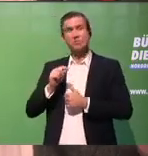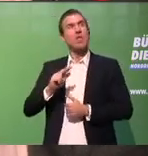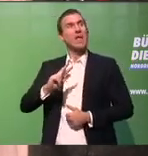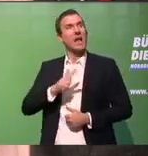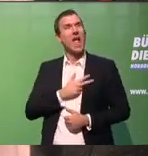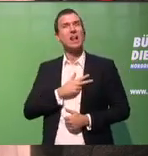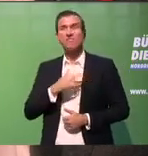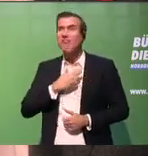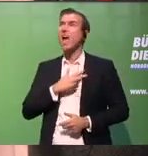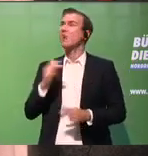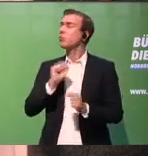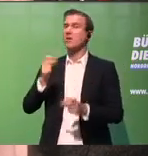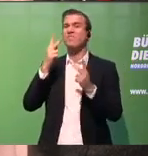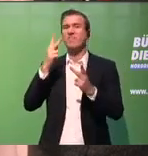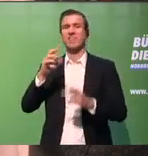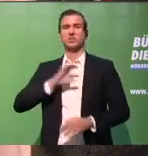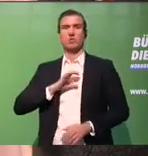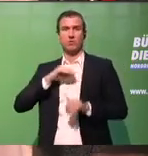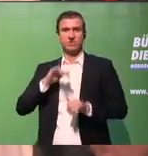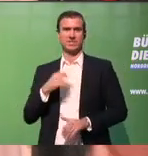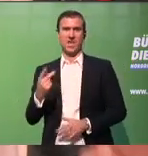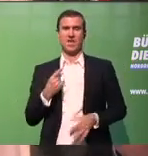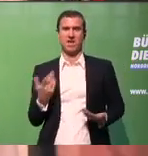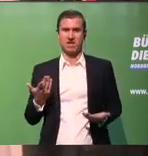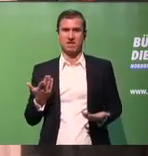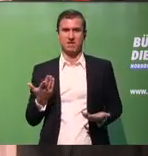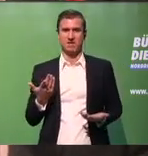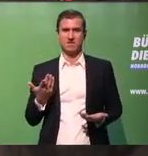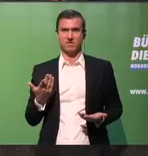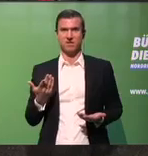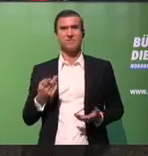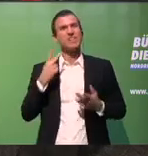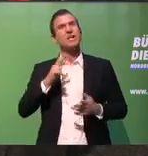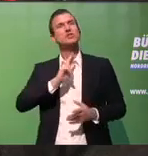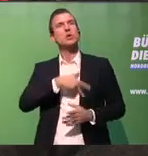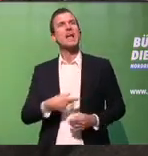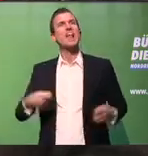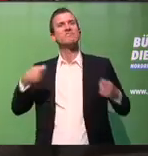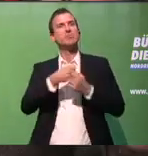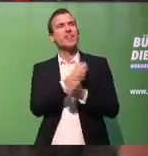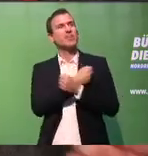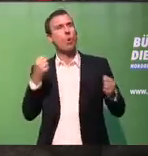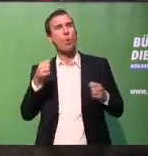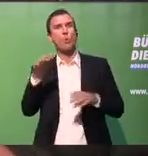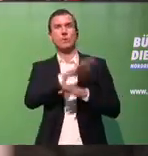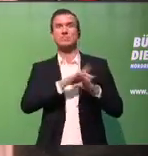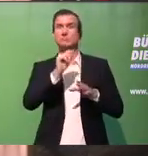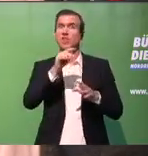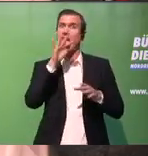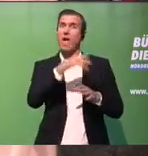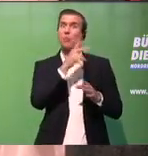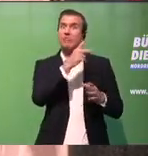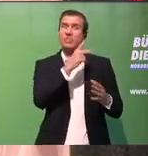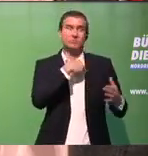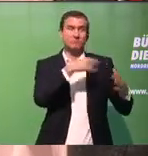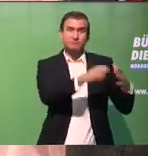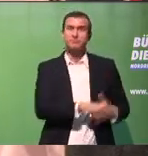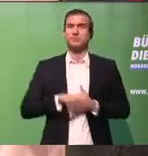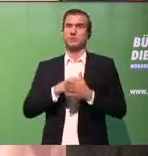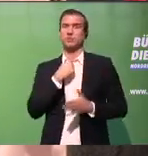wichtige Chance haben. Die großen und wichtigen Sozialverbände und somit weitere wichtige Stimmen für uns zu